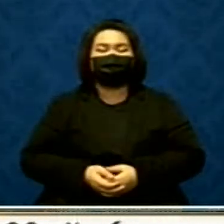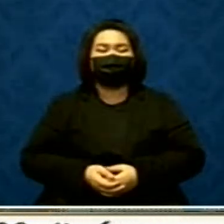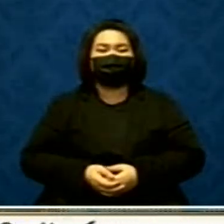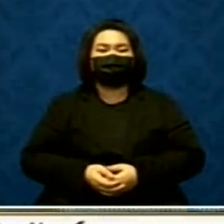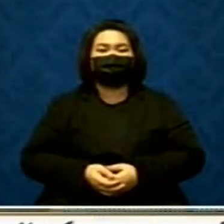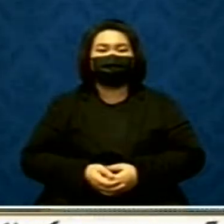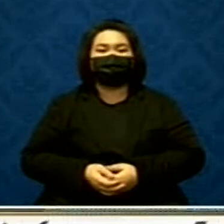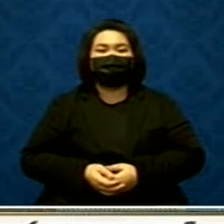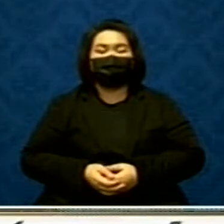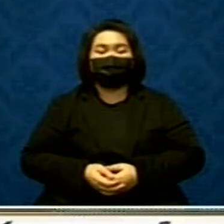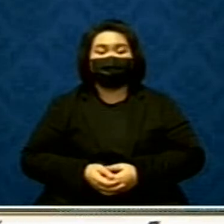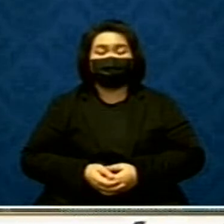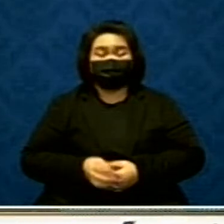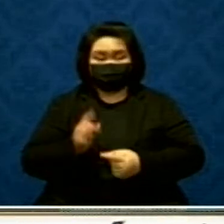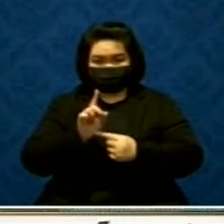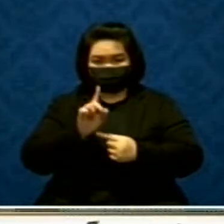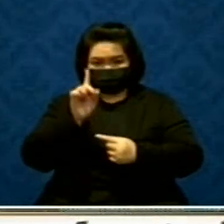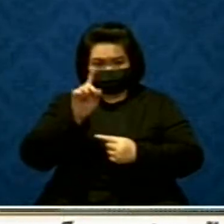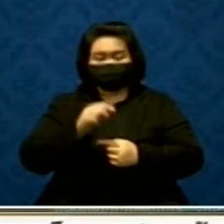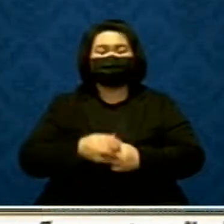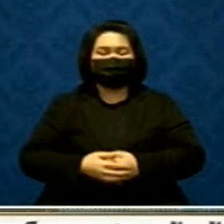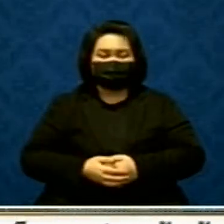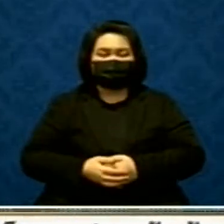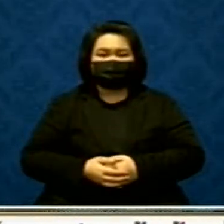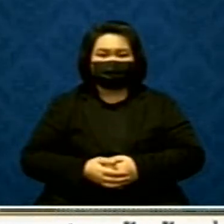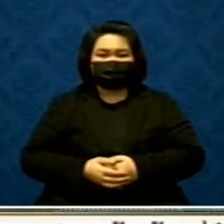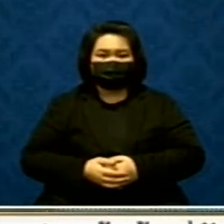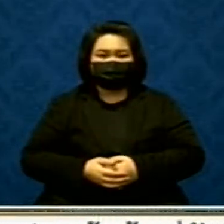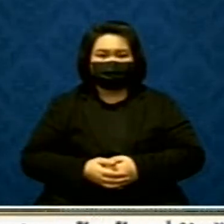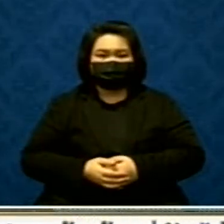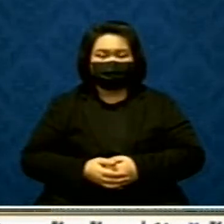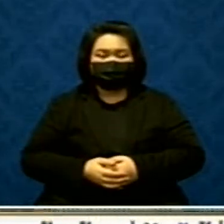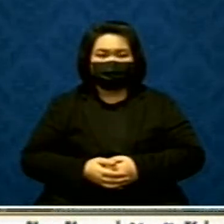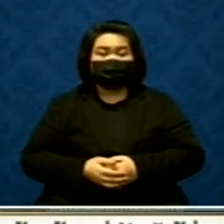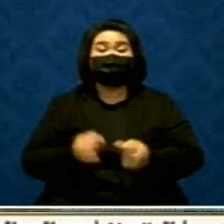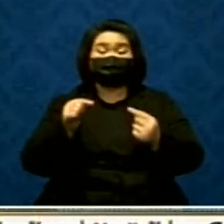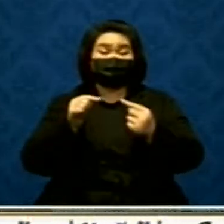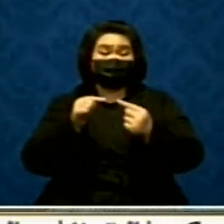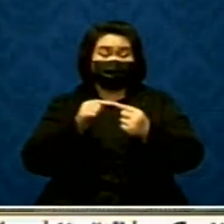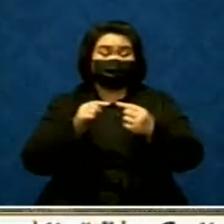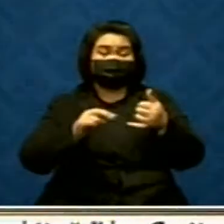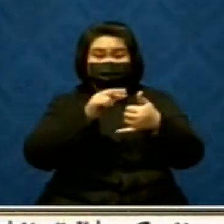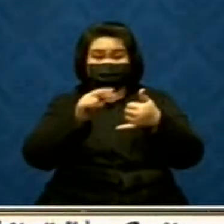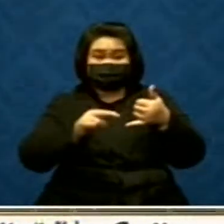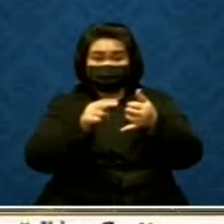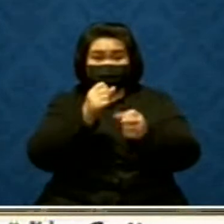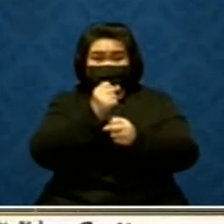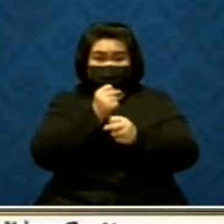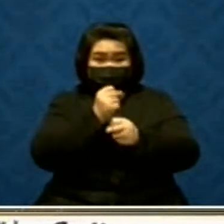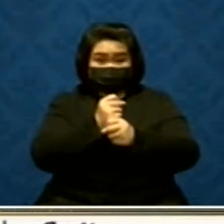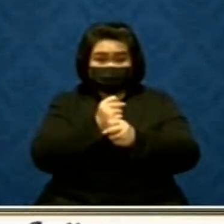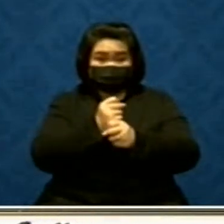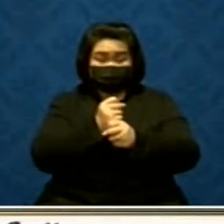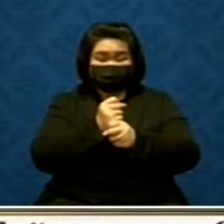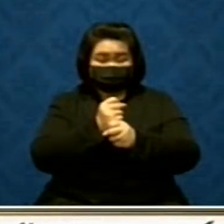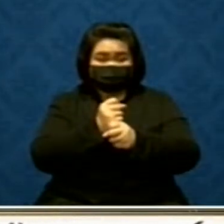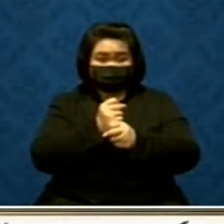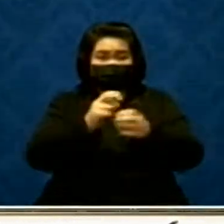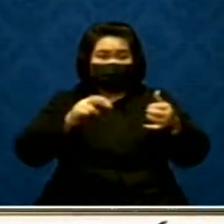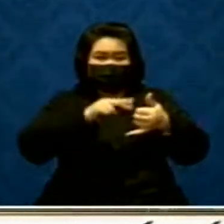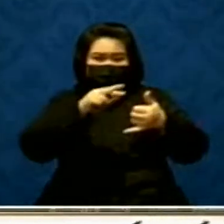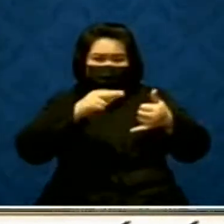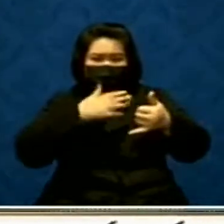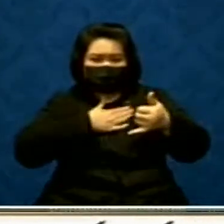าผมยืนยันด้วยความบริสุทธิ์ใจนะครับว่าในการอภิปรายไม่ไว้วางใจที่ผ่านมาเนี่ย